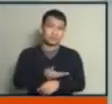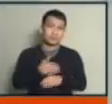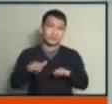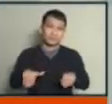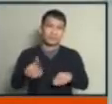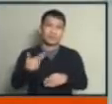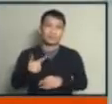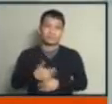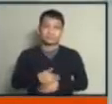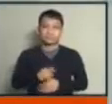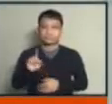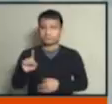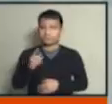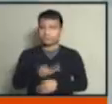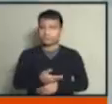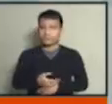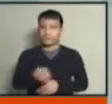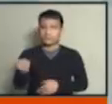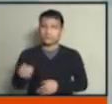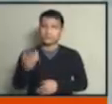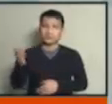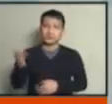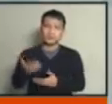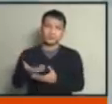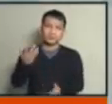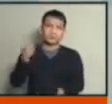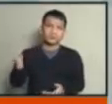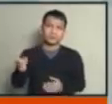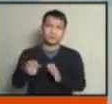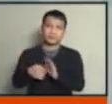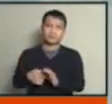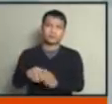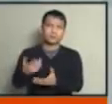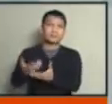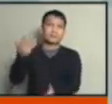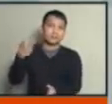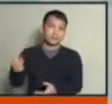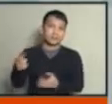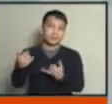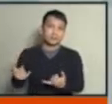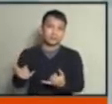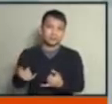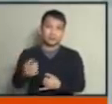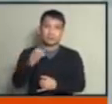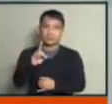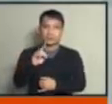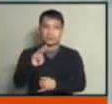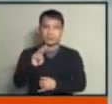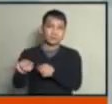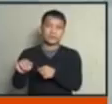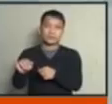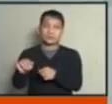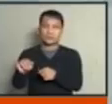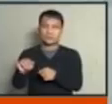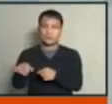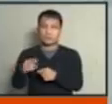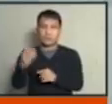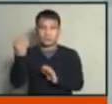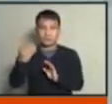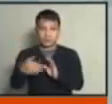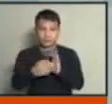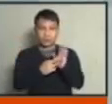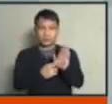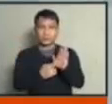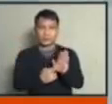Isa po ang anak namin. Ngayon, mayaman na ho siya. Dahil po sa Chinese, ginawa po siyang dami ng mga Chinese.